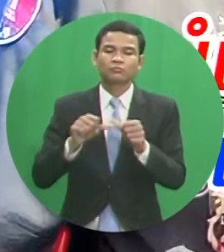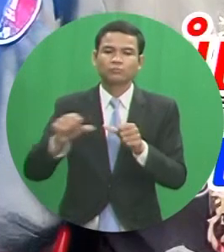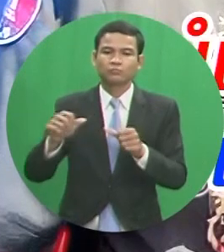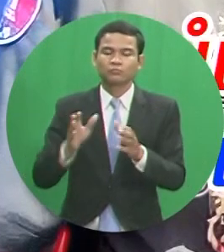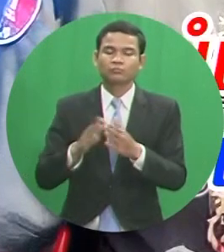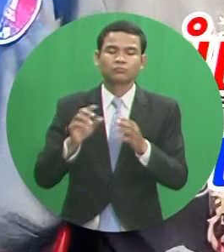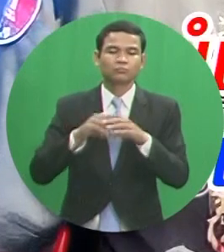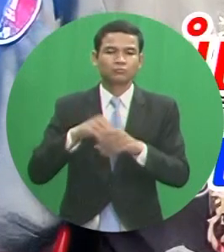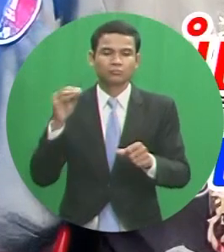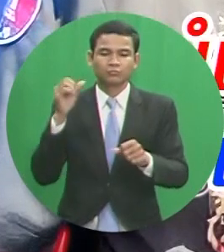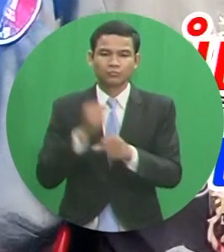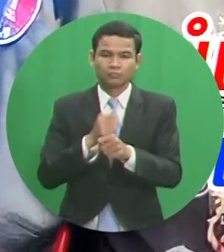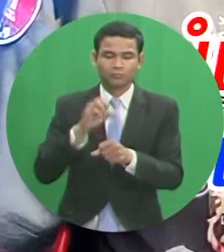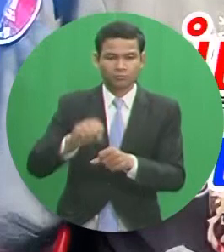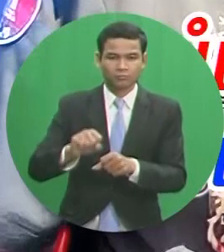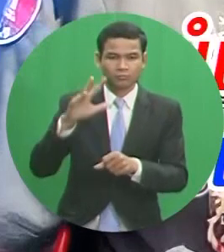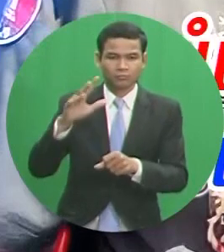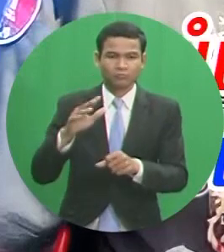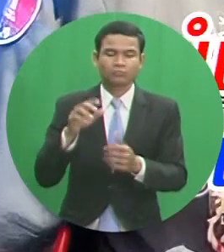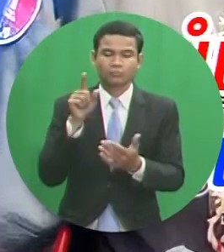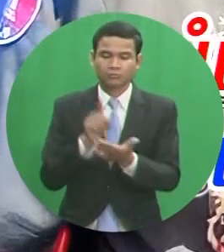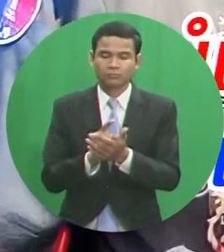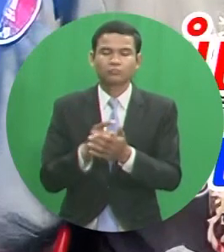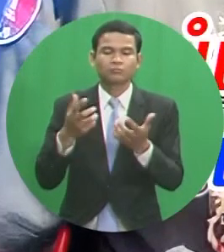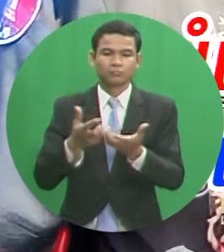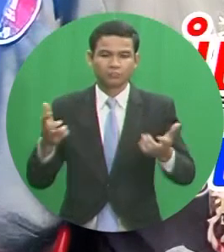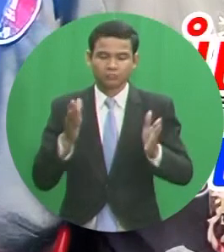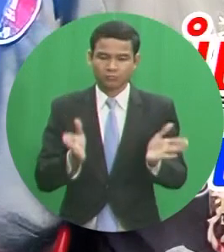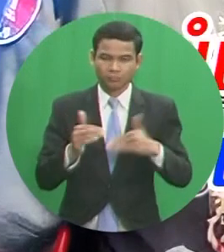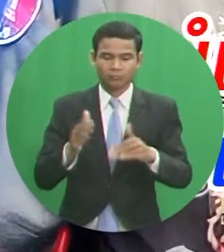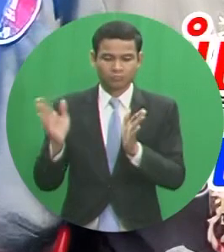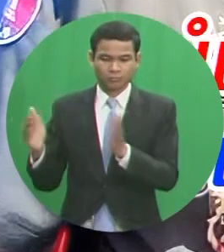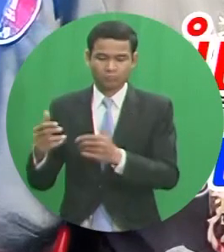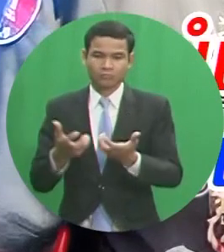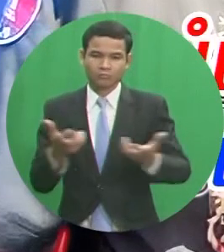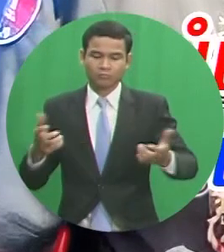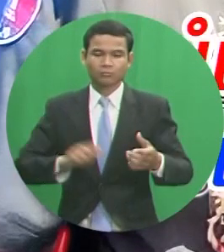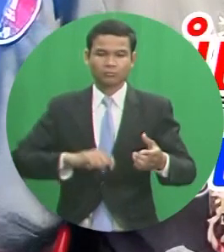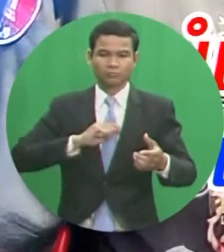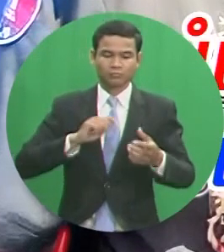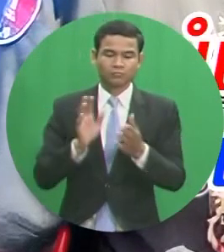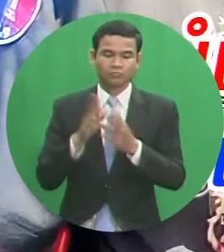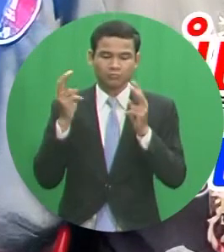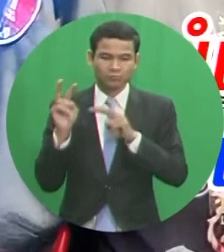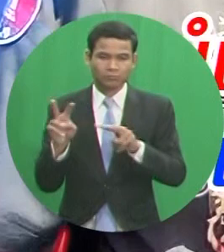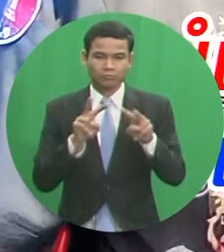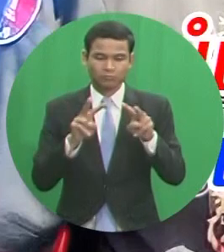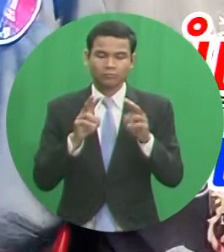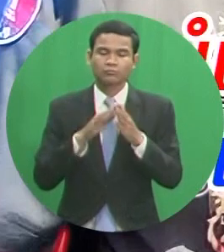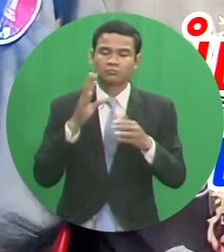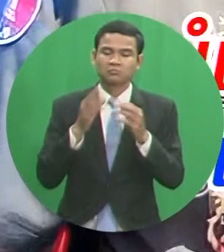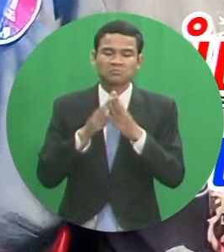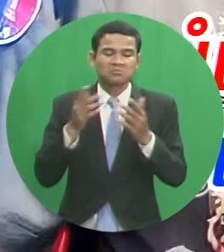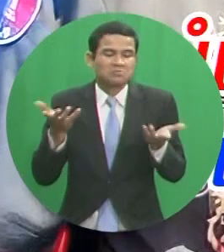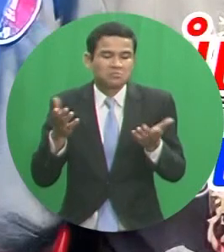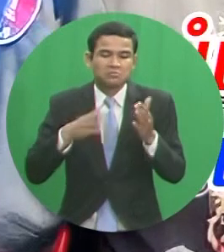ទៅធ្វើការក៏ចេញមិនបានទៅជាប់ចាត់តិលេខសាយើងមិនត្រូវមើលស្រាលអំពីបញ្ហា